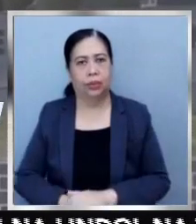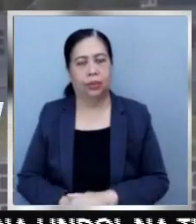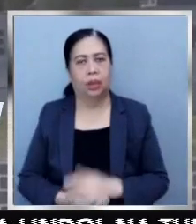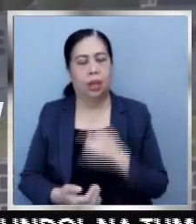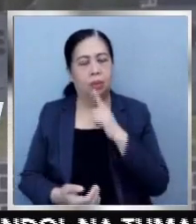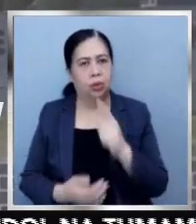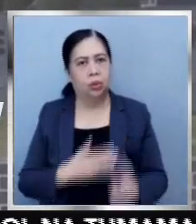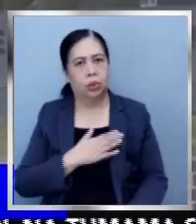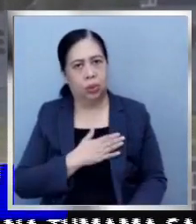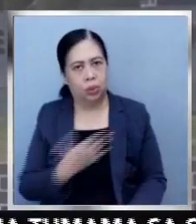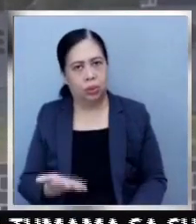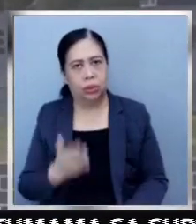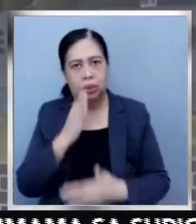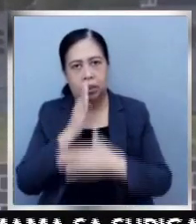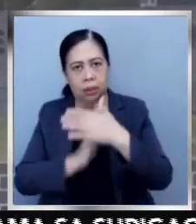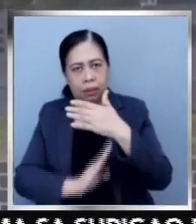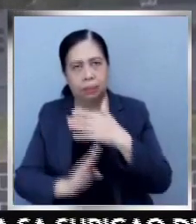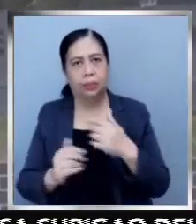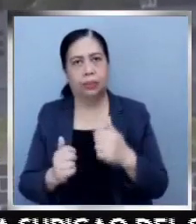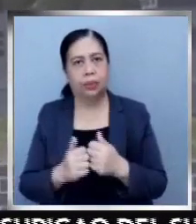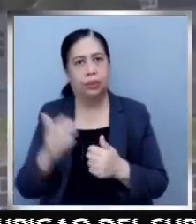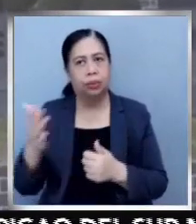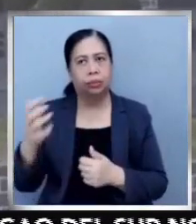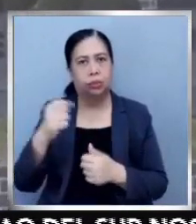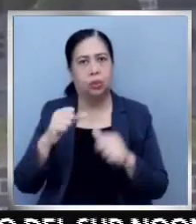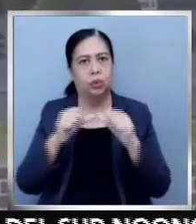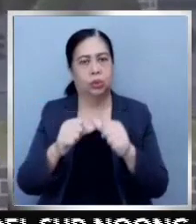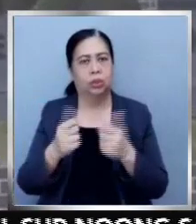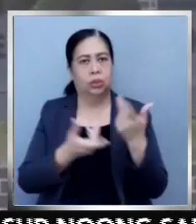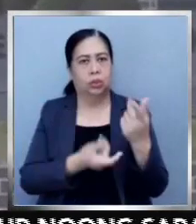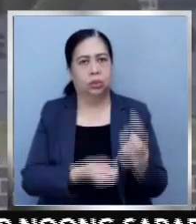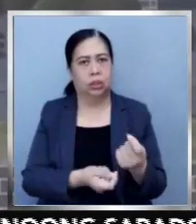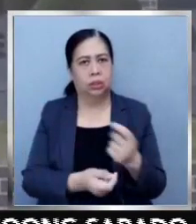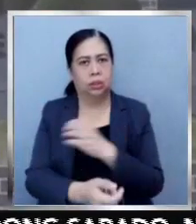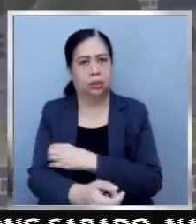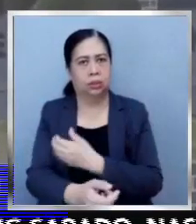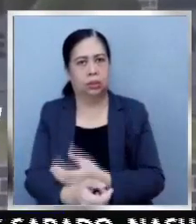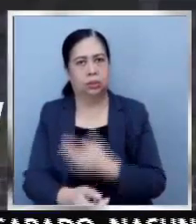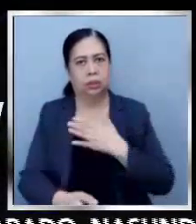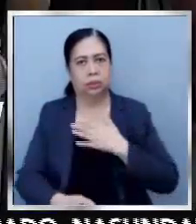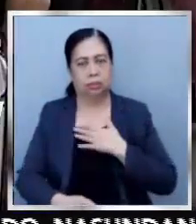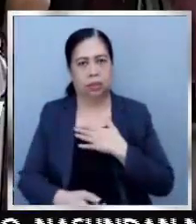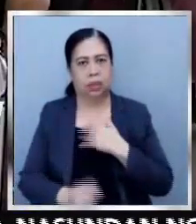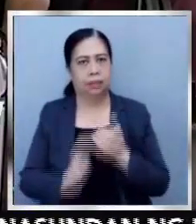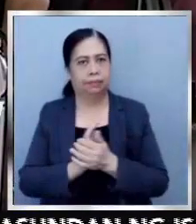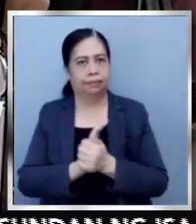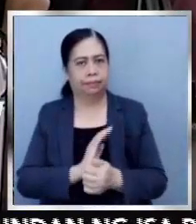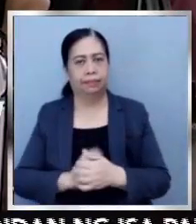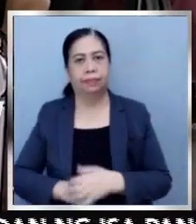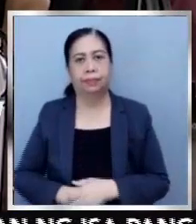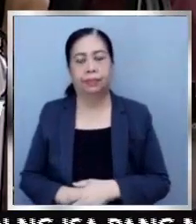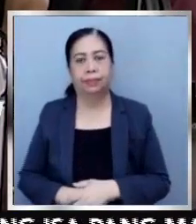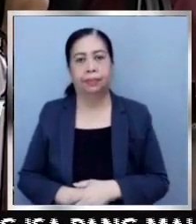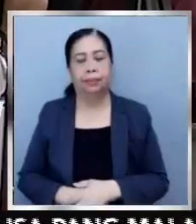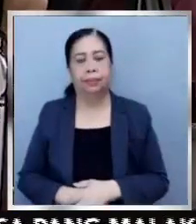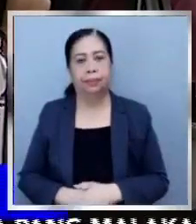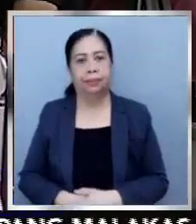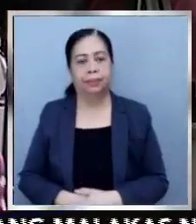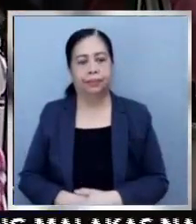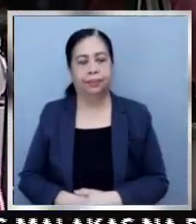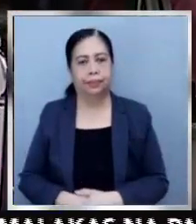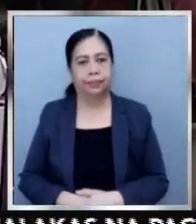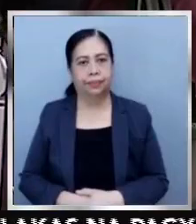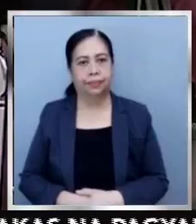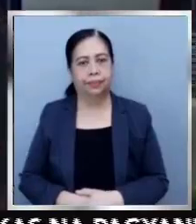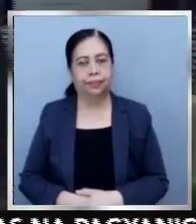and humbled by his continued trust and confidence in my capability. Para sa GMA Integrated News,